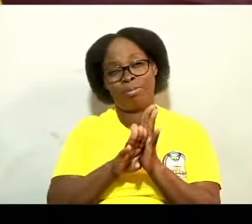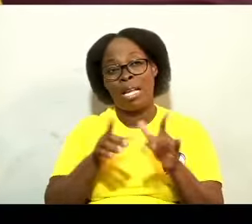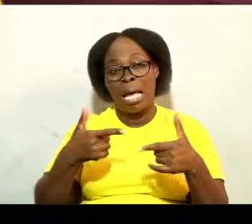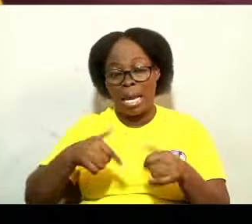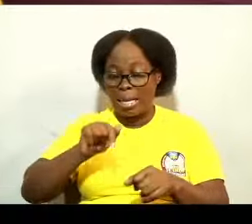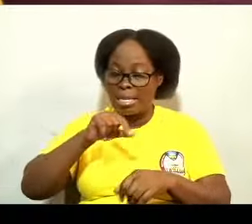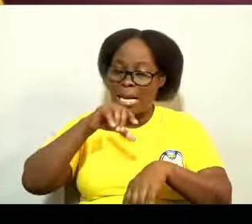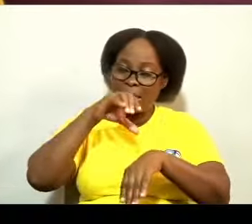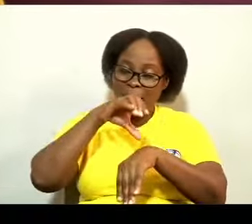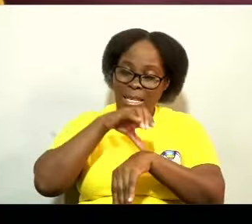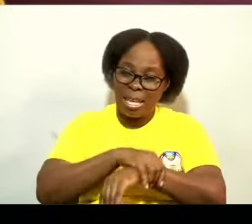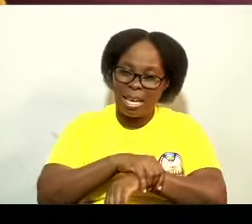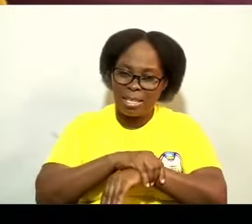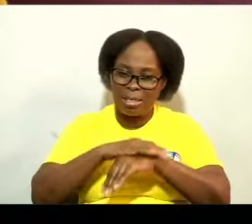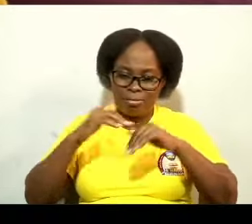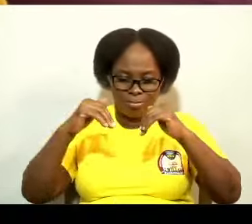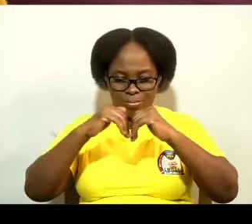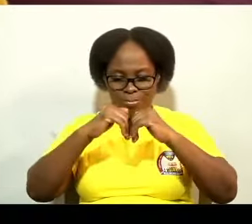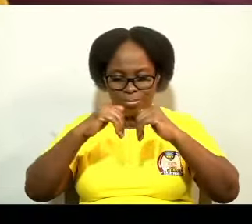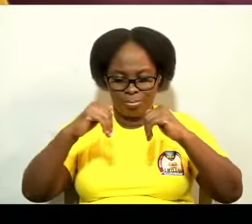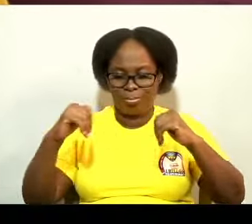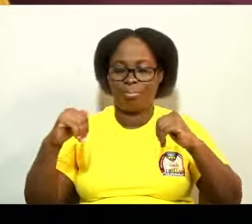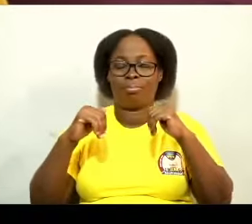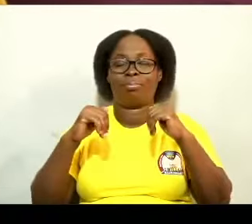Tupate kutenganisha.